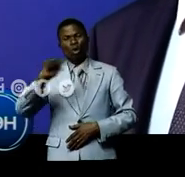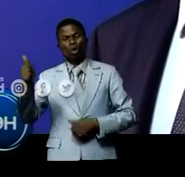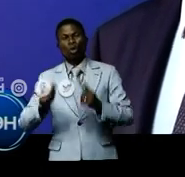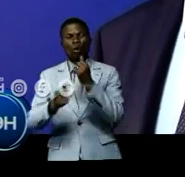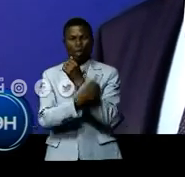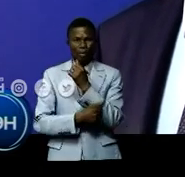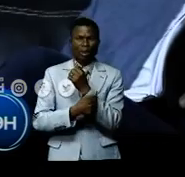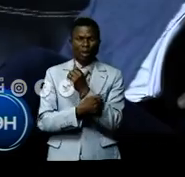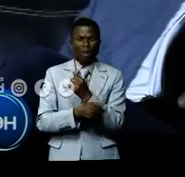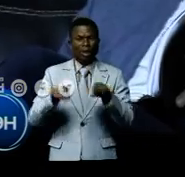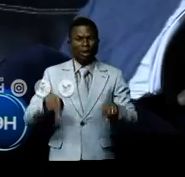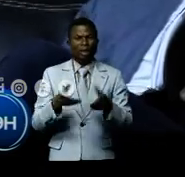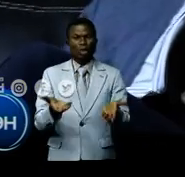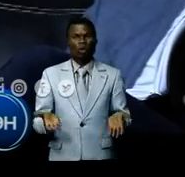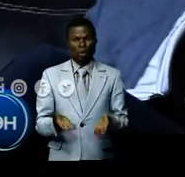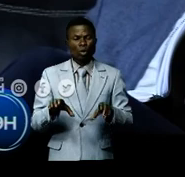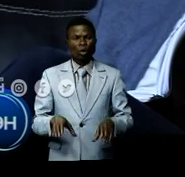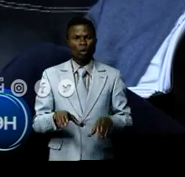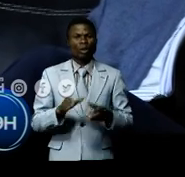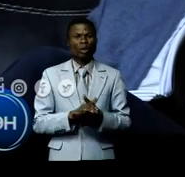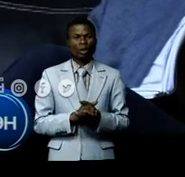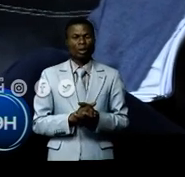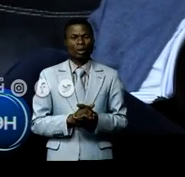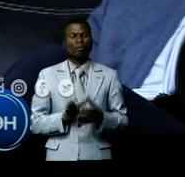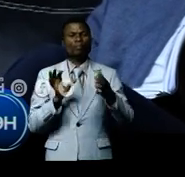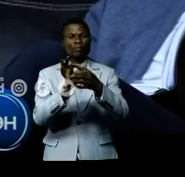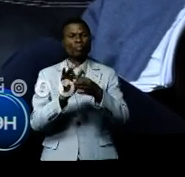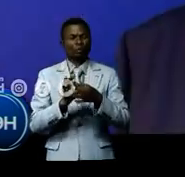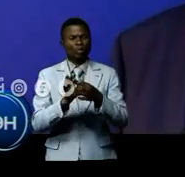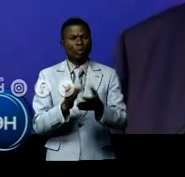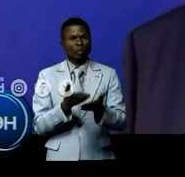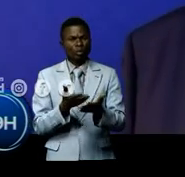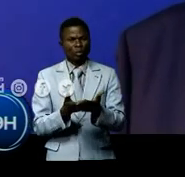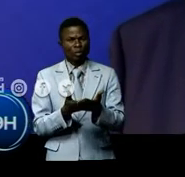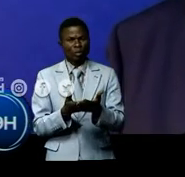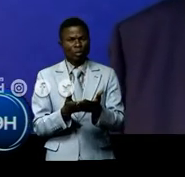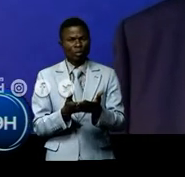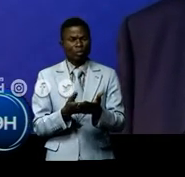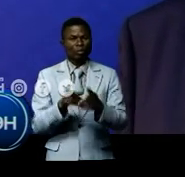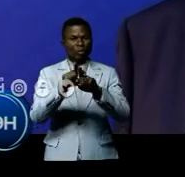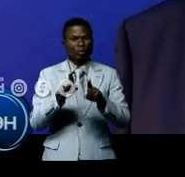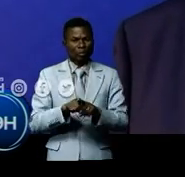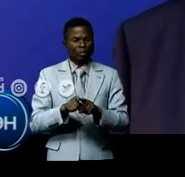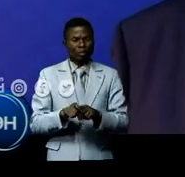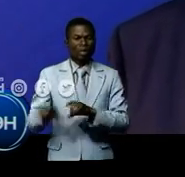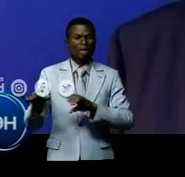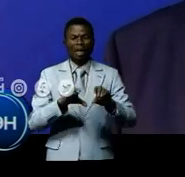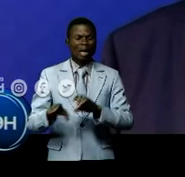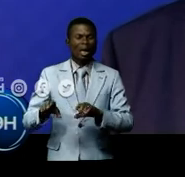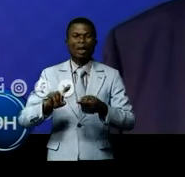ici au Congo, et on ignore encore qu'il existe de façon tout à fait